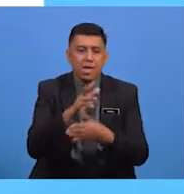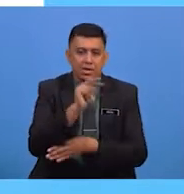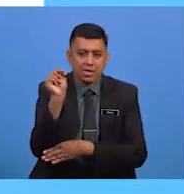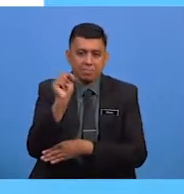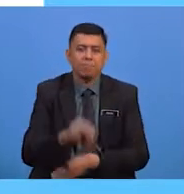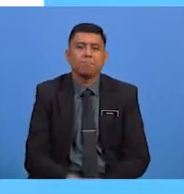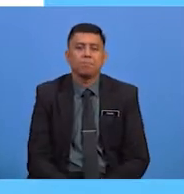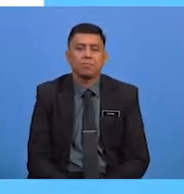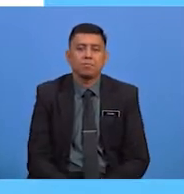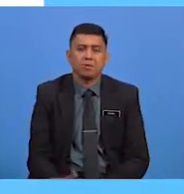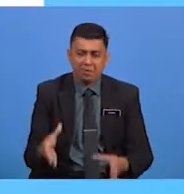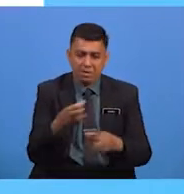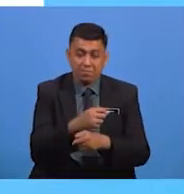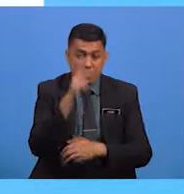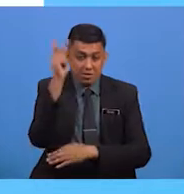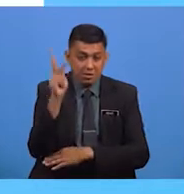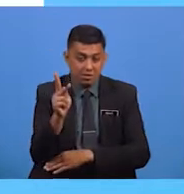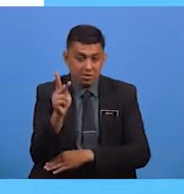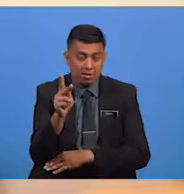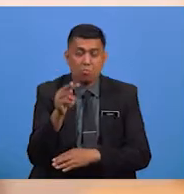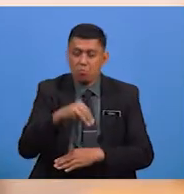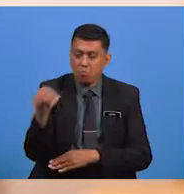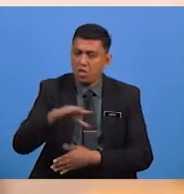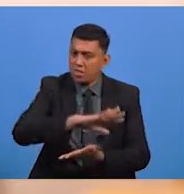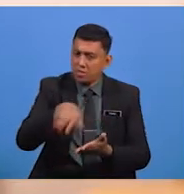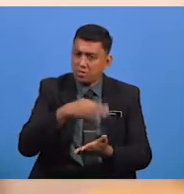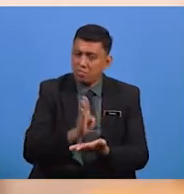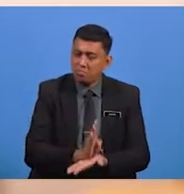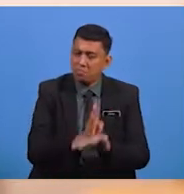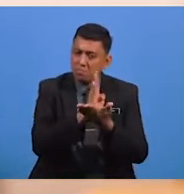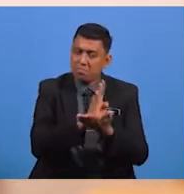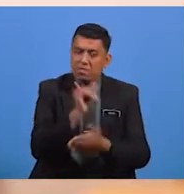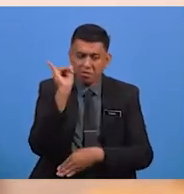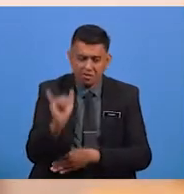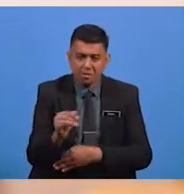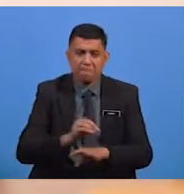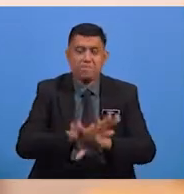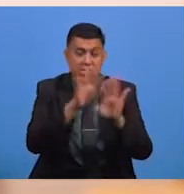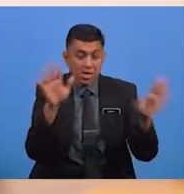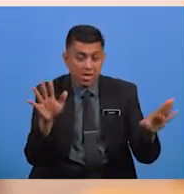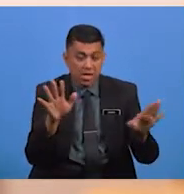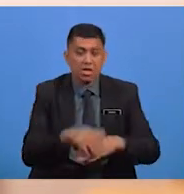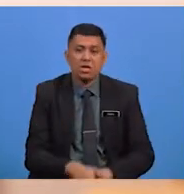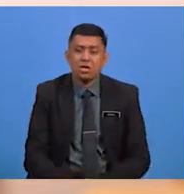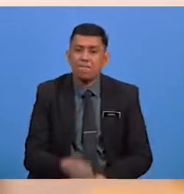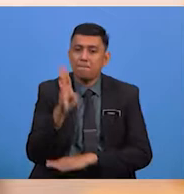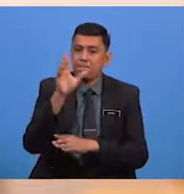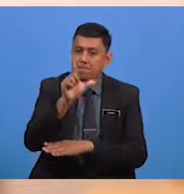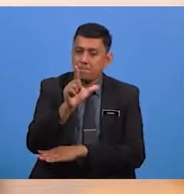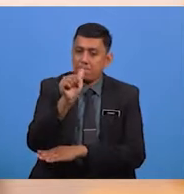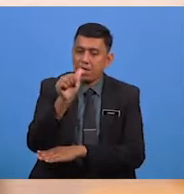bahagian. Dapatkah murid-murid semua membantu cikgu menulis sudokod yang menerangkan algoritma bubble